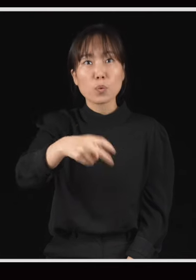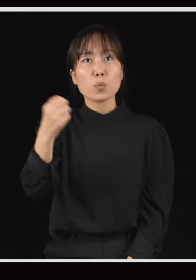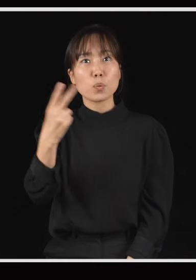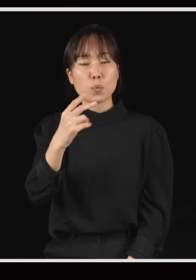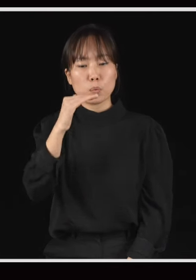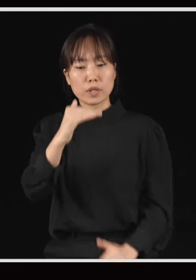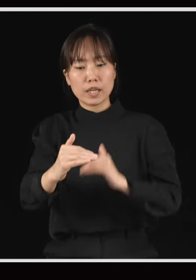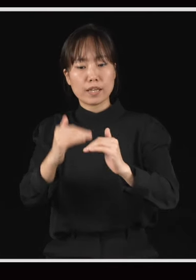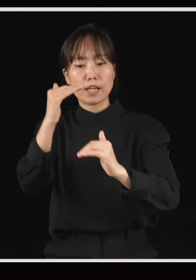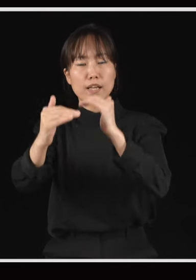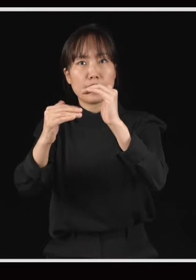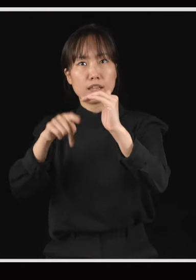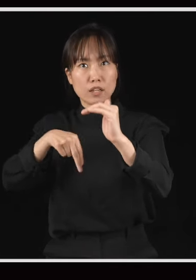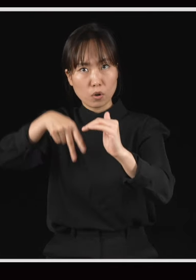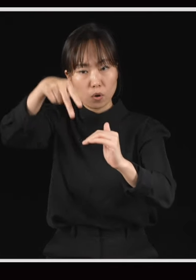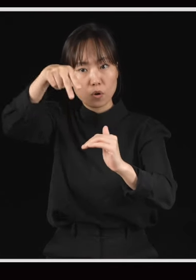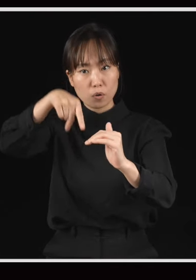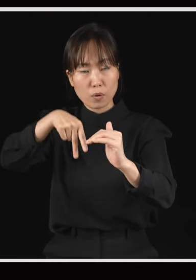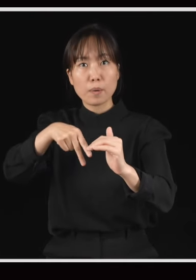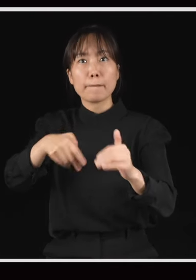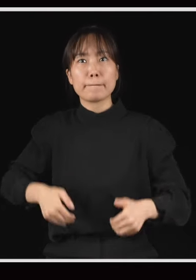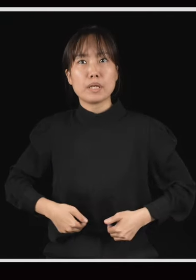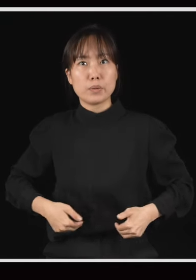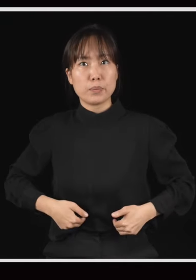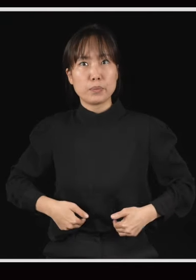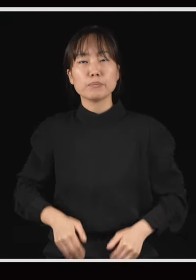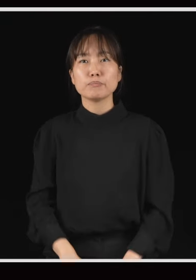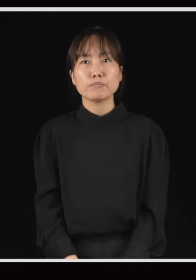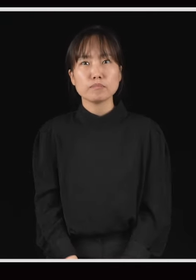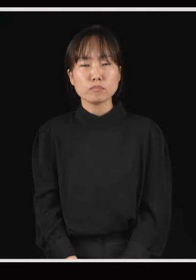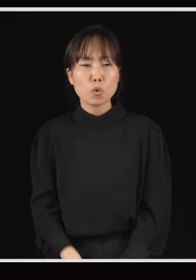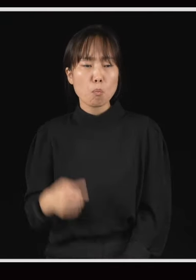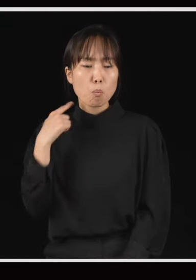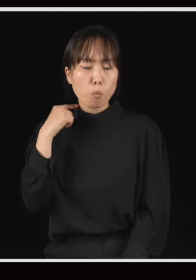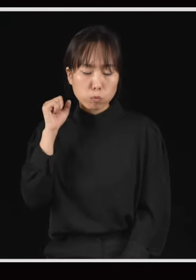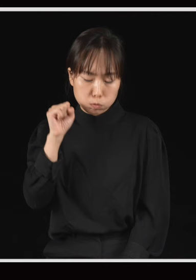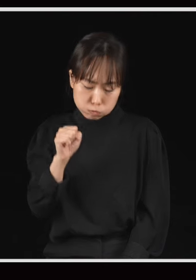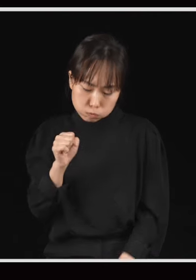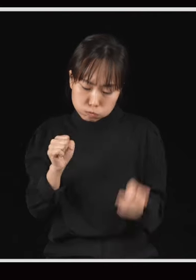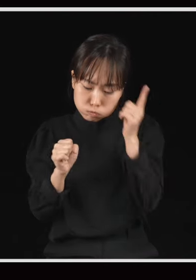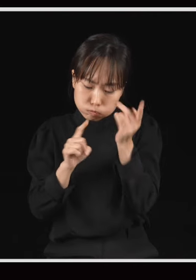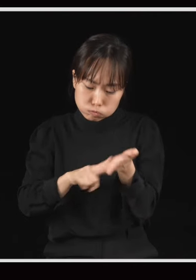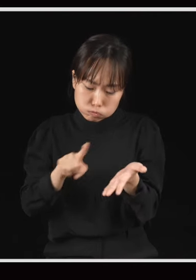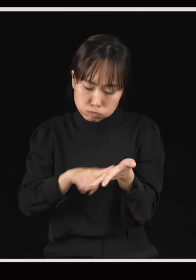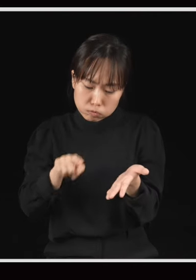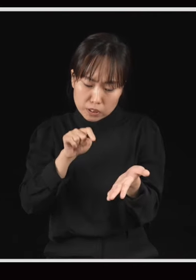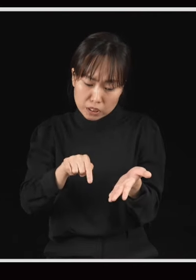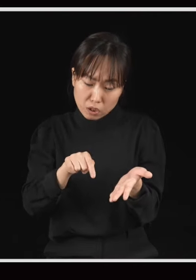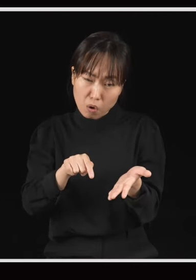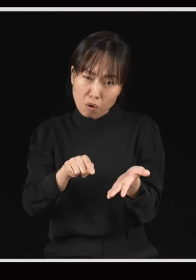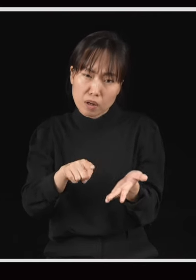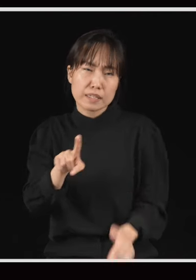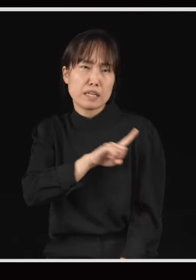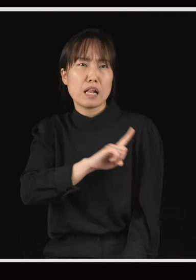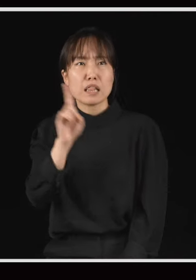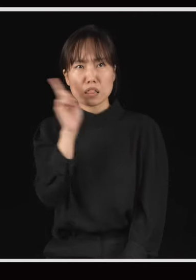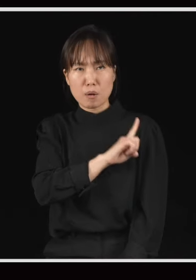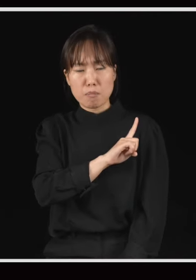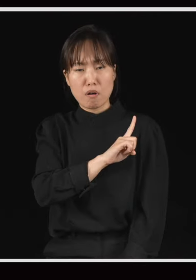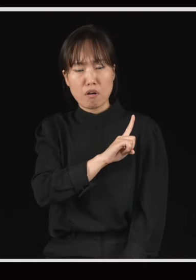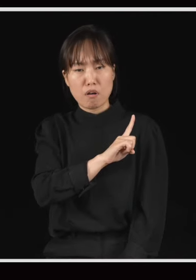습관적으로 서야 되고, 습관적으로 계단을 활용하셔야 돼요. 물론 목을 빼고 스마트폰을 보면서 앉아있는 거는